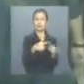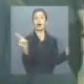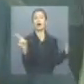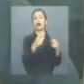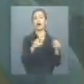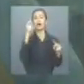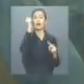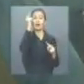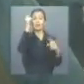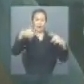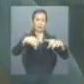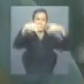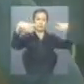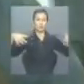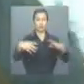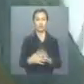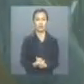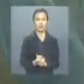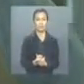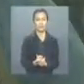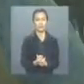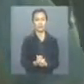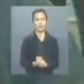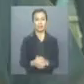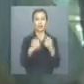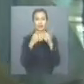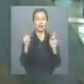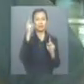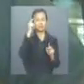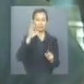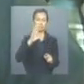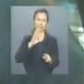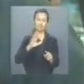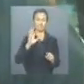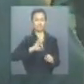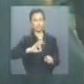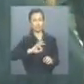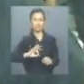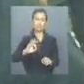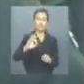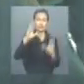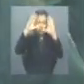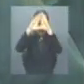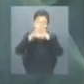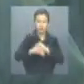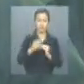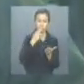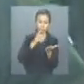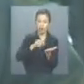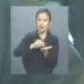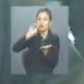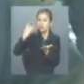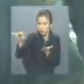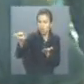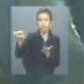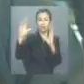ข้าใจผิดแต่มันอาจจะคล้ายๆเสียมารยาทนิดนึงผมส่งเอกสารไปกลางคืนเพราะผมเซ็นหนังสือตั้งแต่ถึง